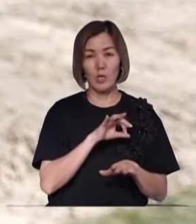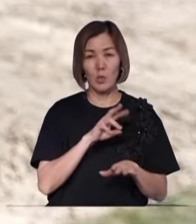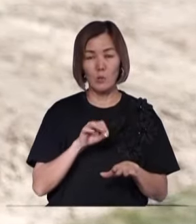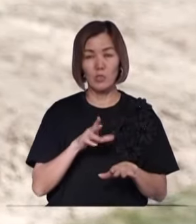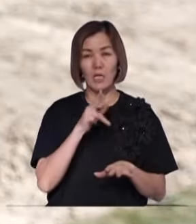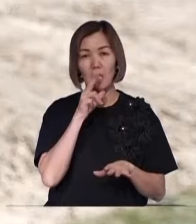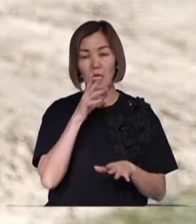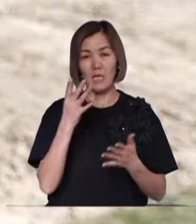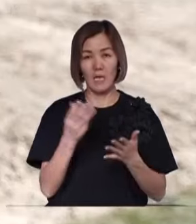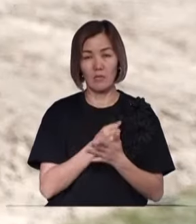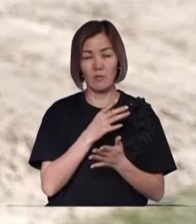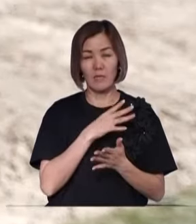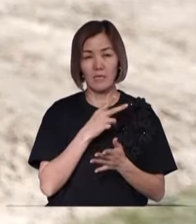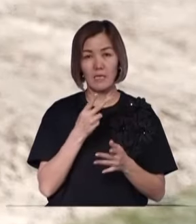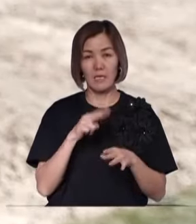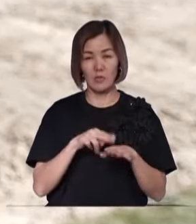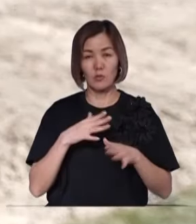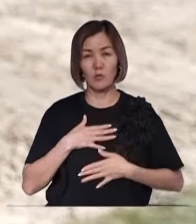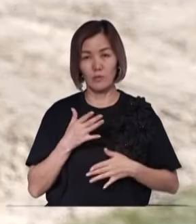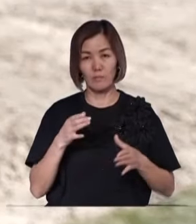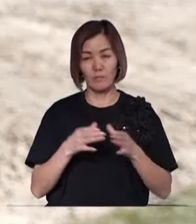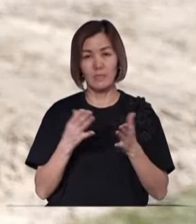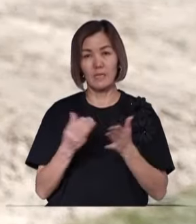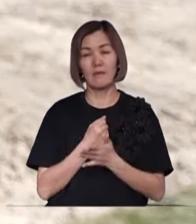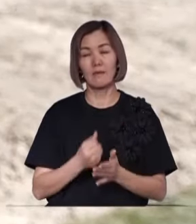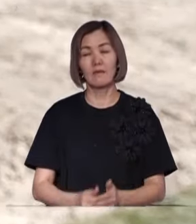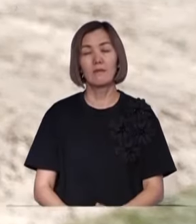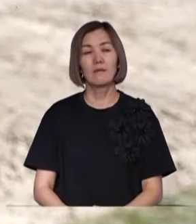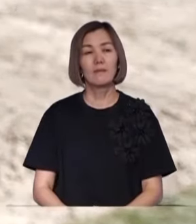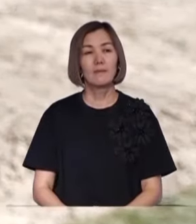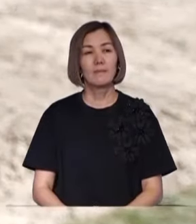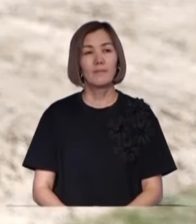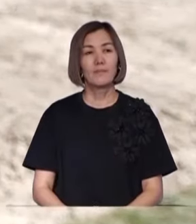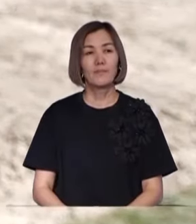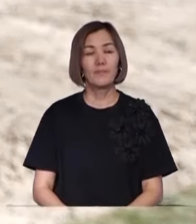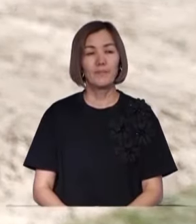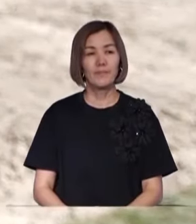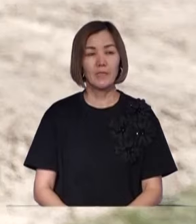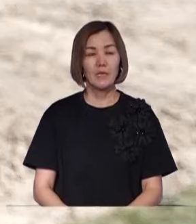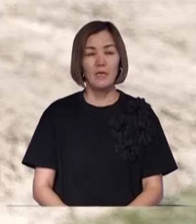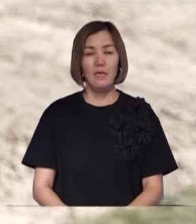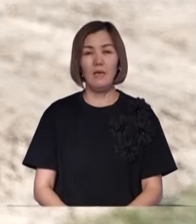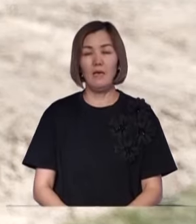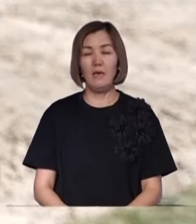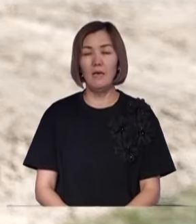Оларда уже квота болды олимпиада ойындарына. Сол олардікі бізге көшті екінші орынға. Сол жерден ұтып алдық лицензияға.